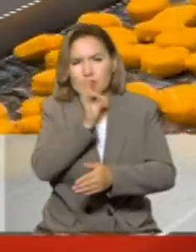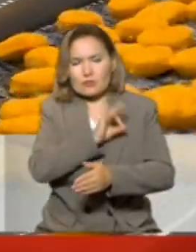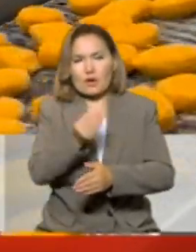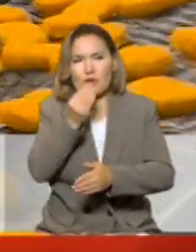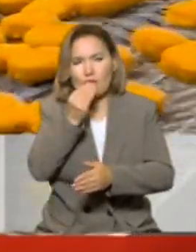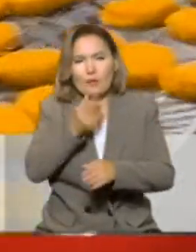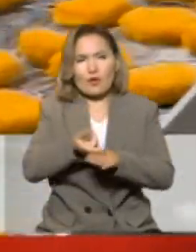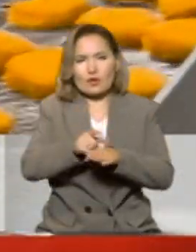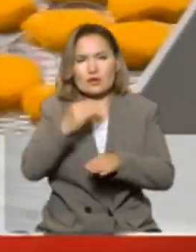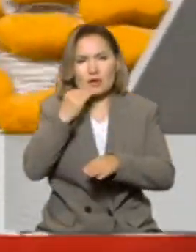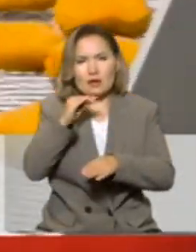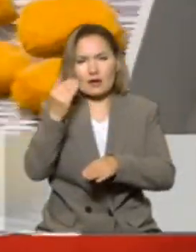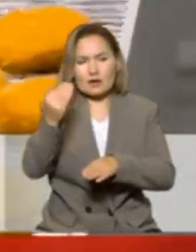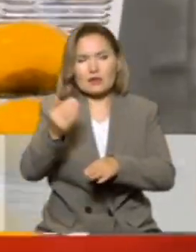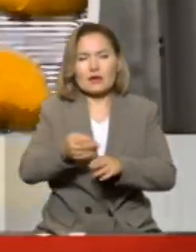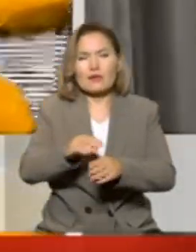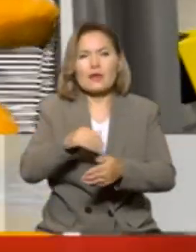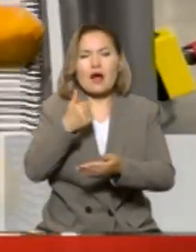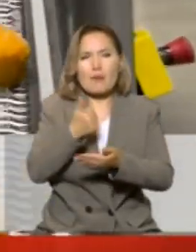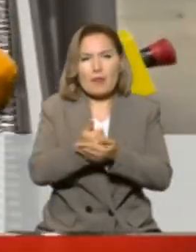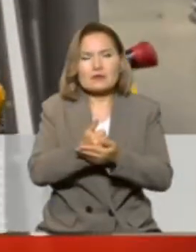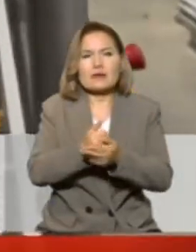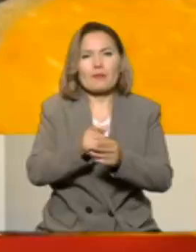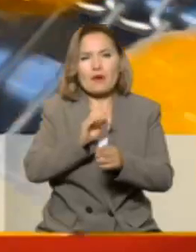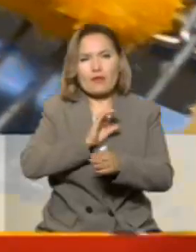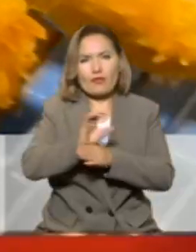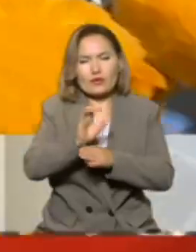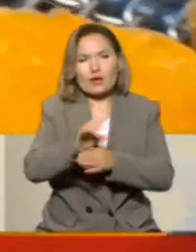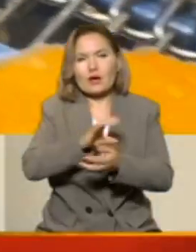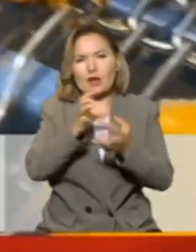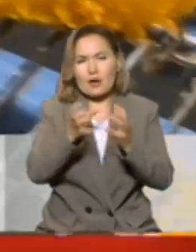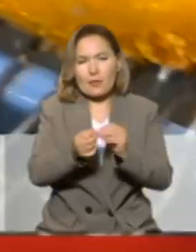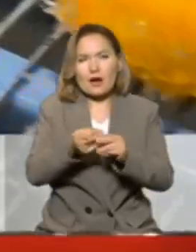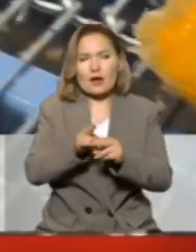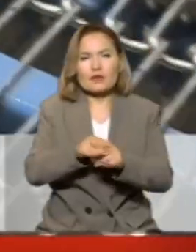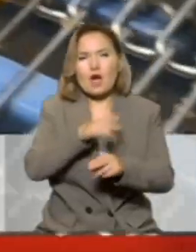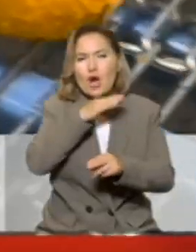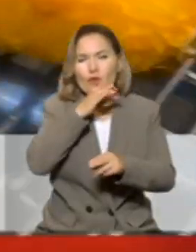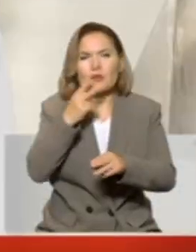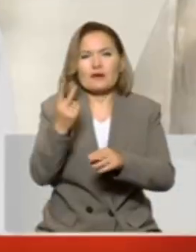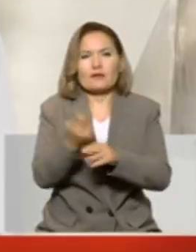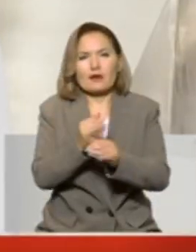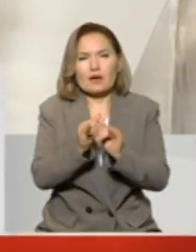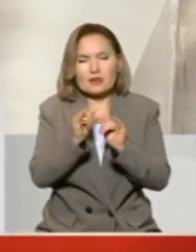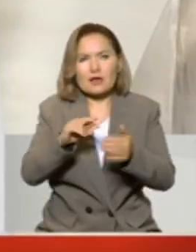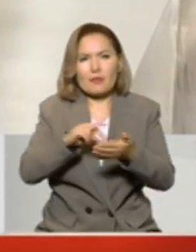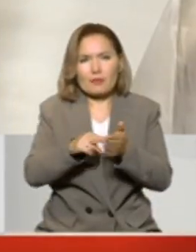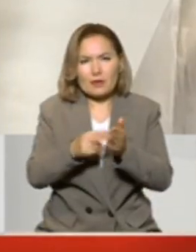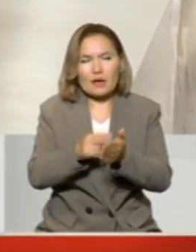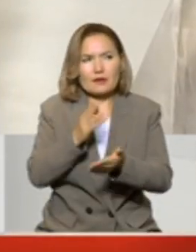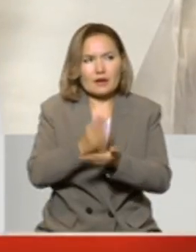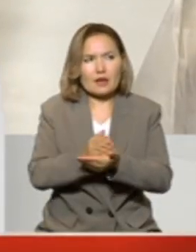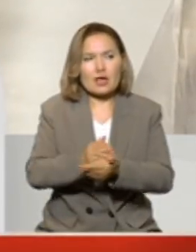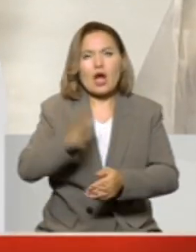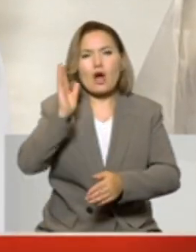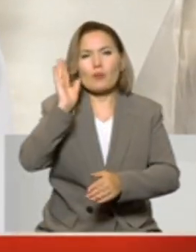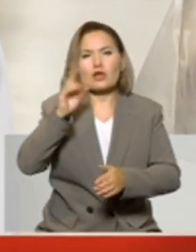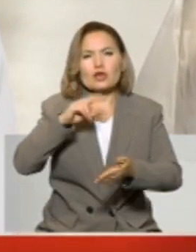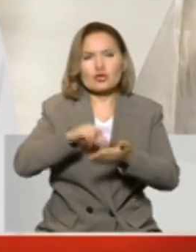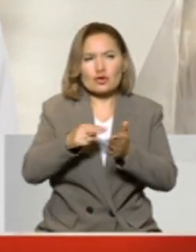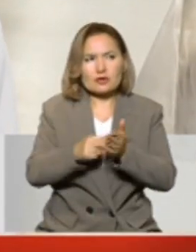Бұл өндірістік кешеннің бастапқы кезеңі. Кәсіпкерлердің жоспары әлі де ауқымды. Болашақтағы жоспарымды айта